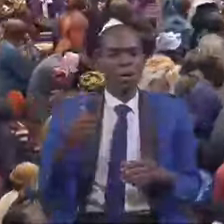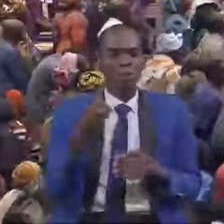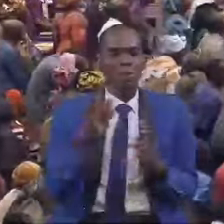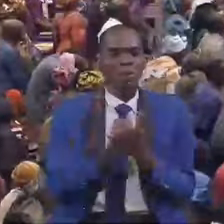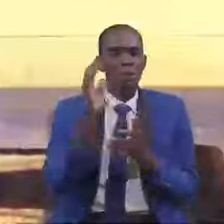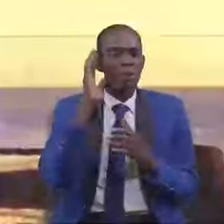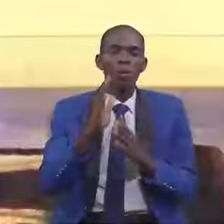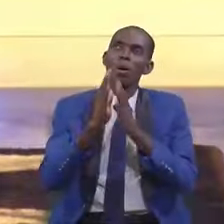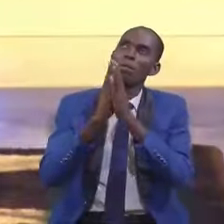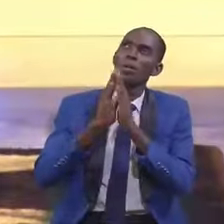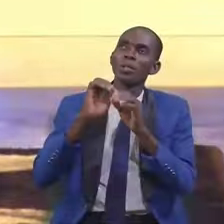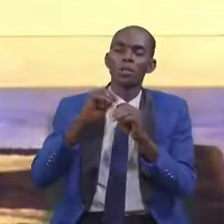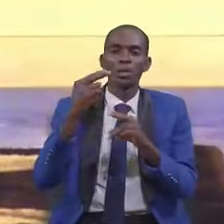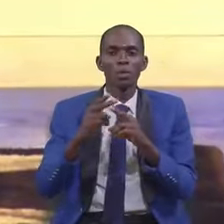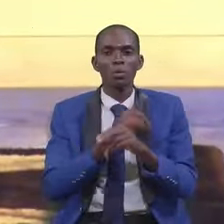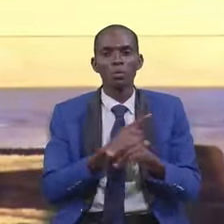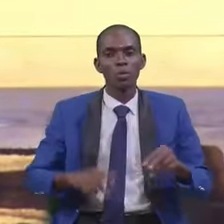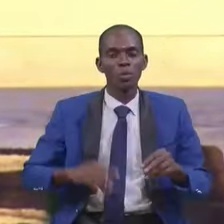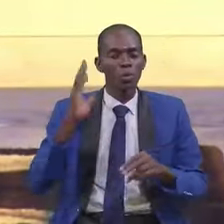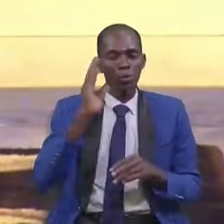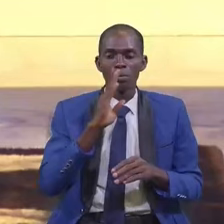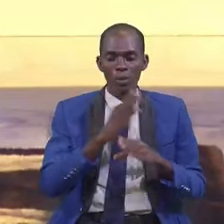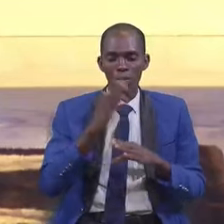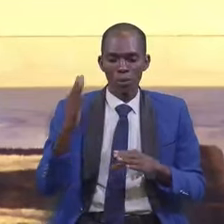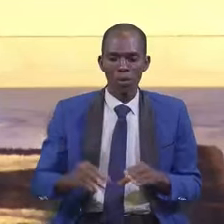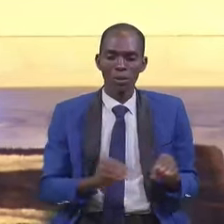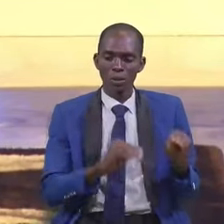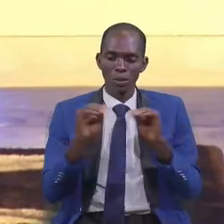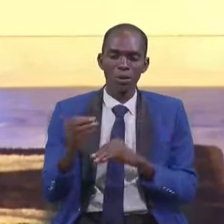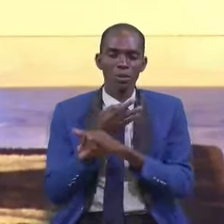Seigneur sera complètement, parfaitement